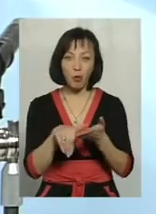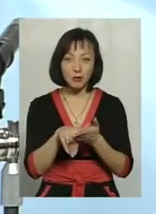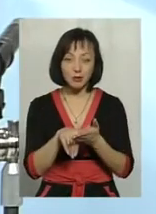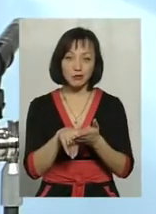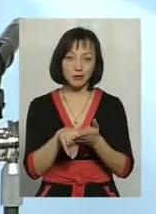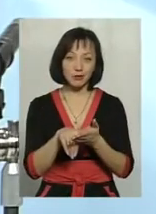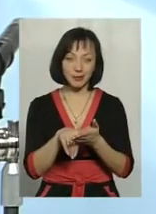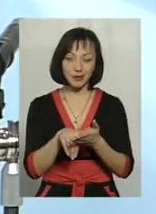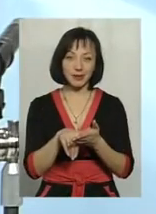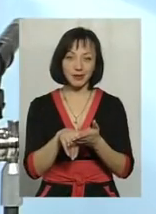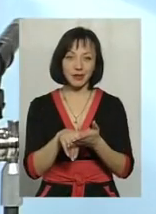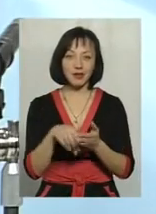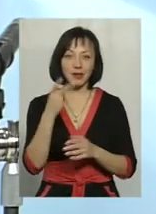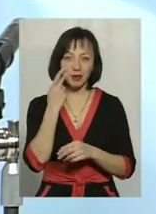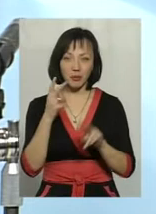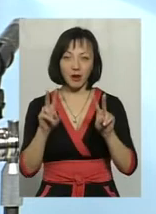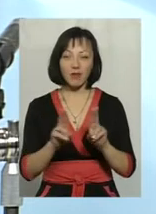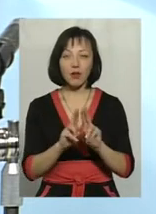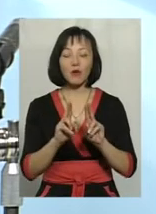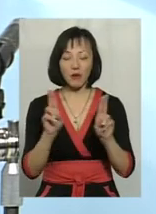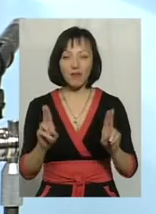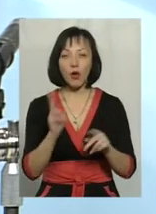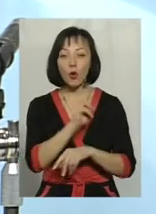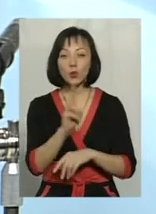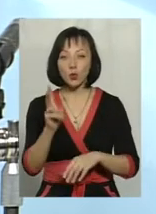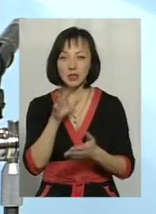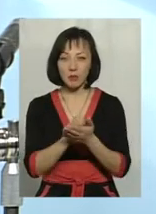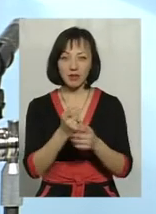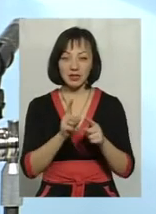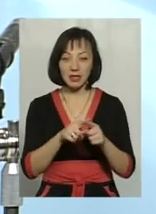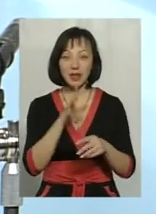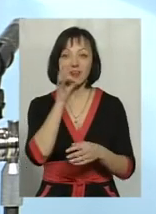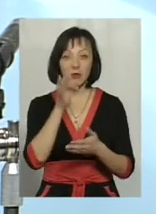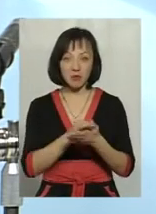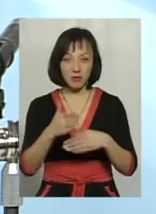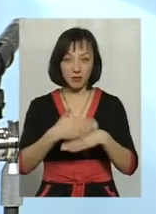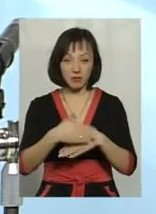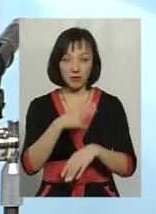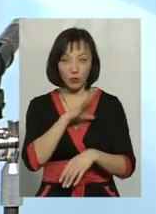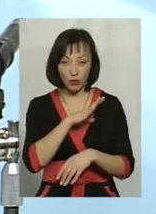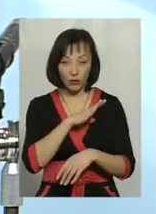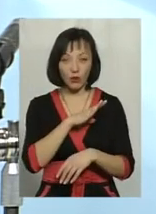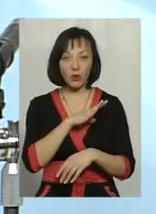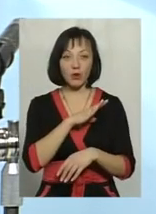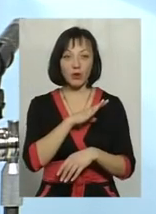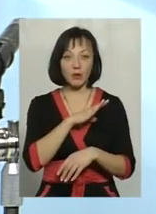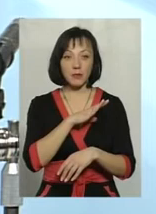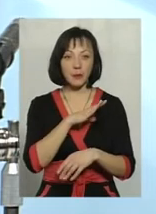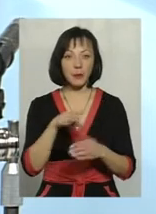і, ну, ну, правильно? Як правило, ті, хто займався цим і притягувався до кримінальної відповідальності,